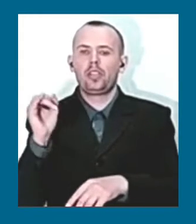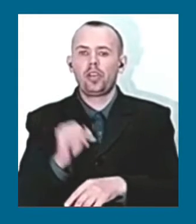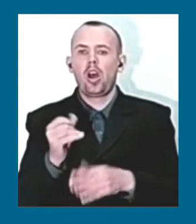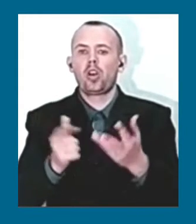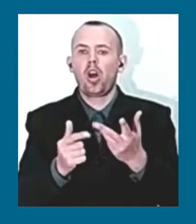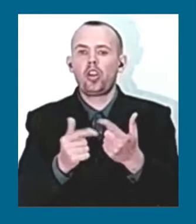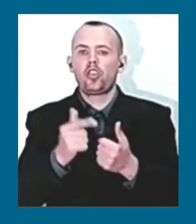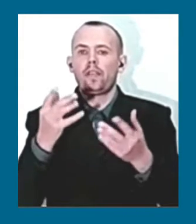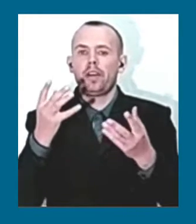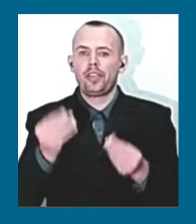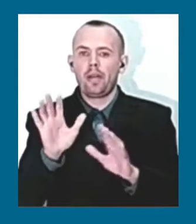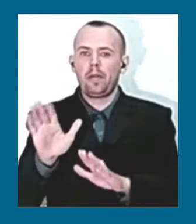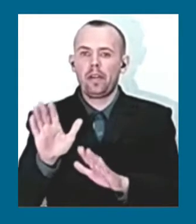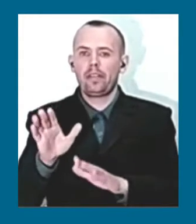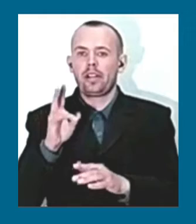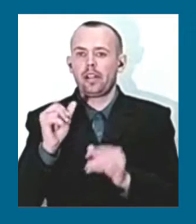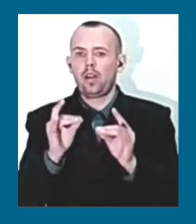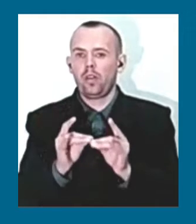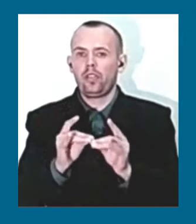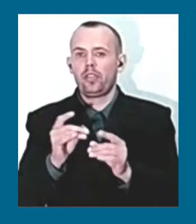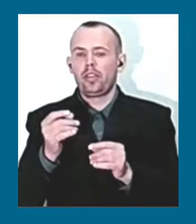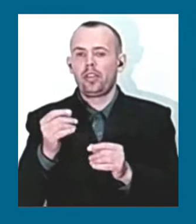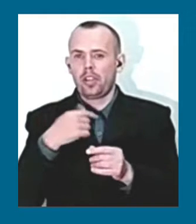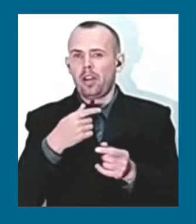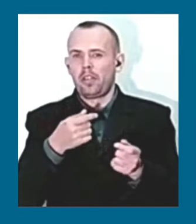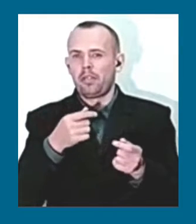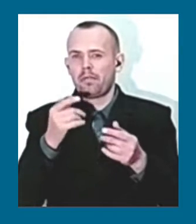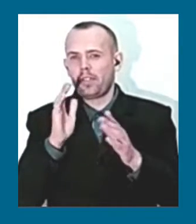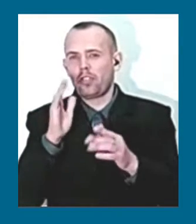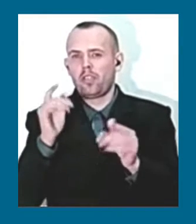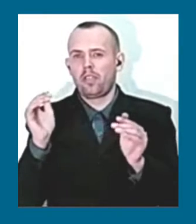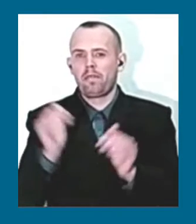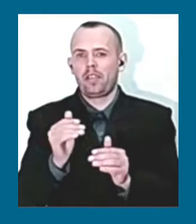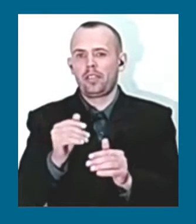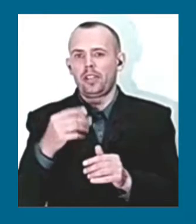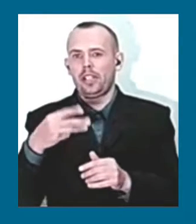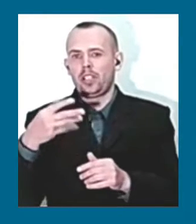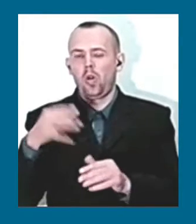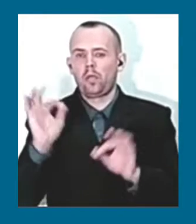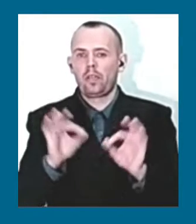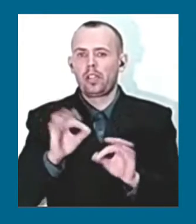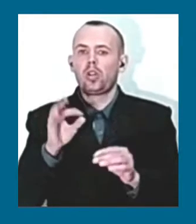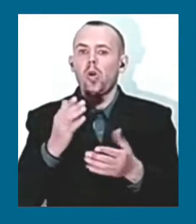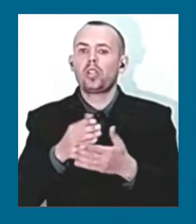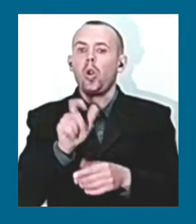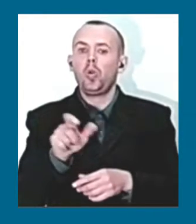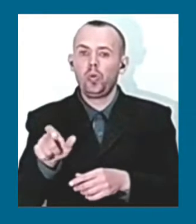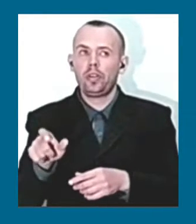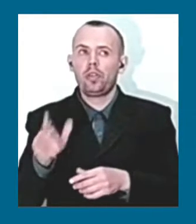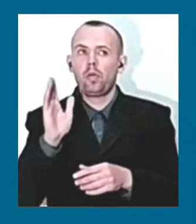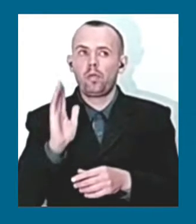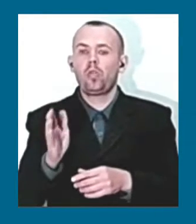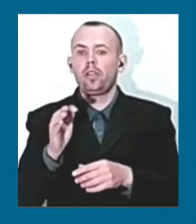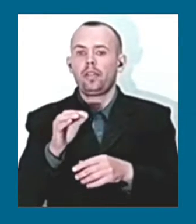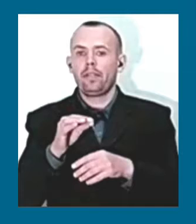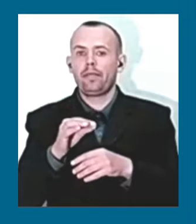на коек я прогнозирую, что уменьшится на 30-40%. То есть люди будут быстрее